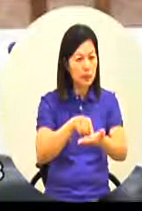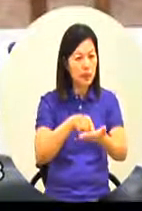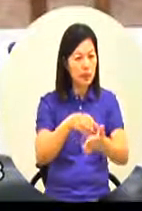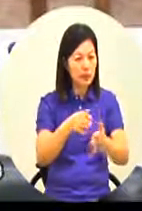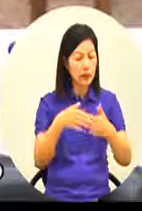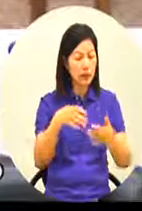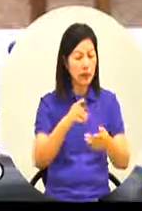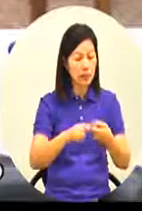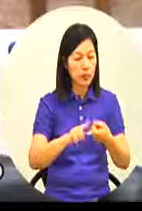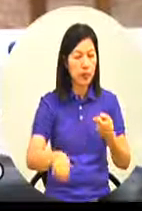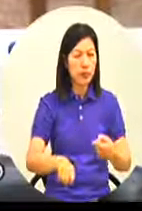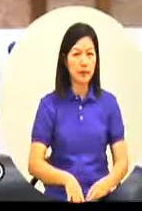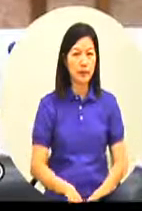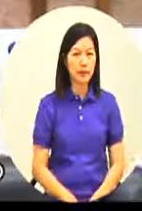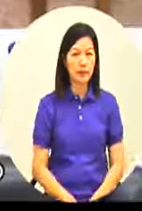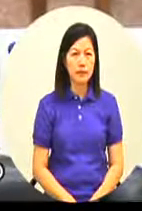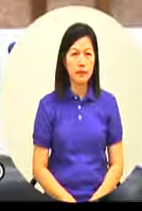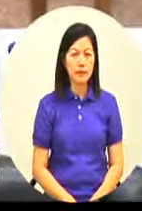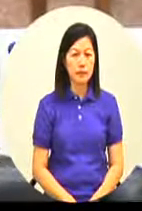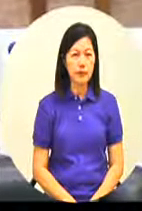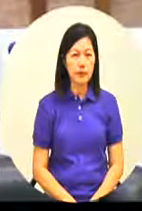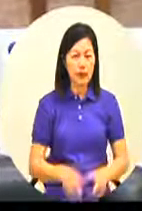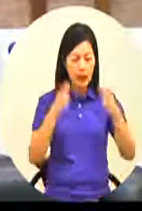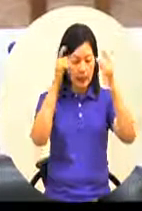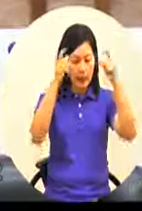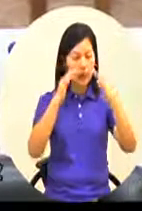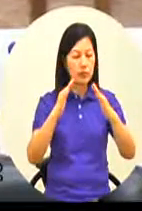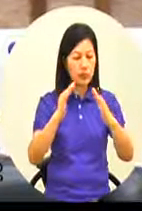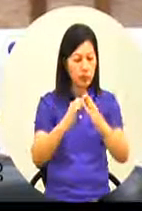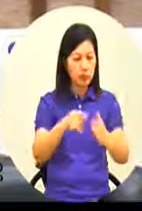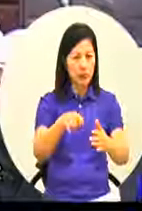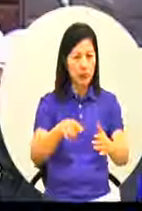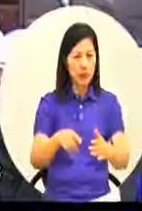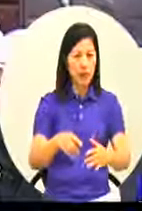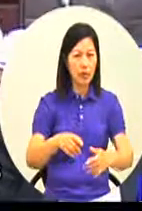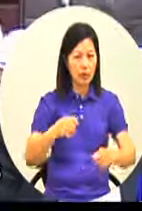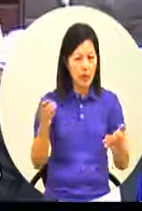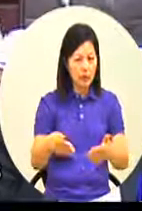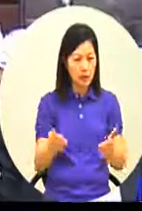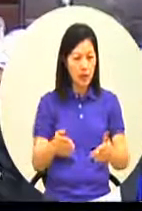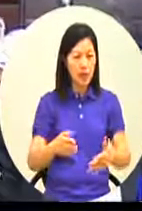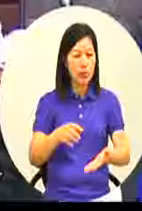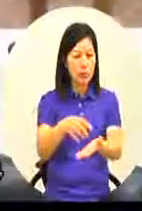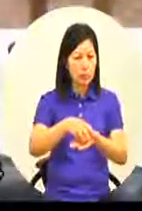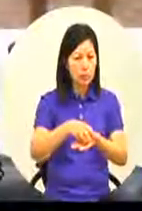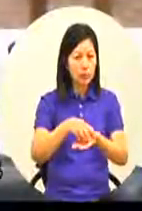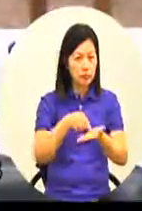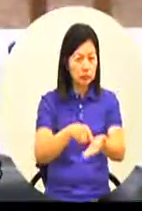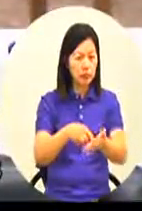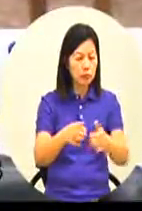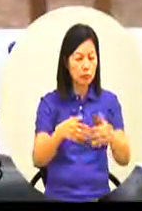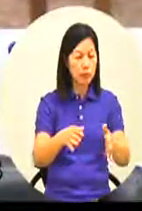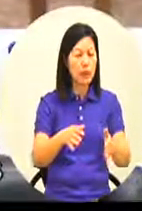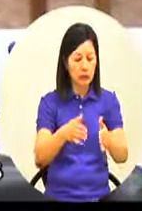下。高雄座要不要申请建造？ 对。 好，那申请建造之